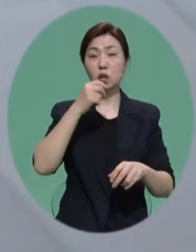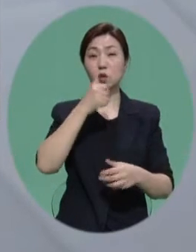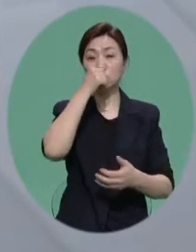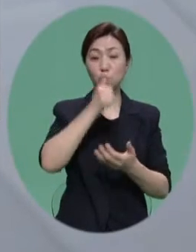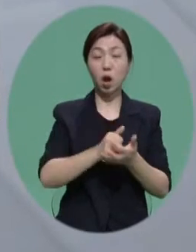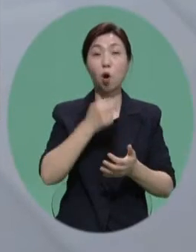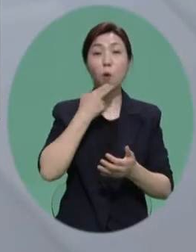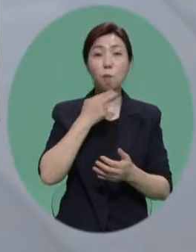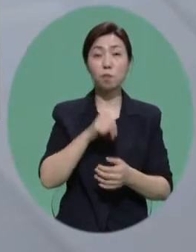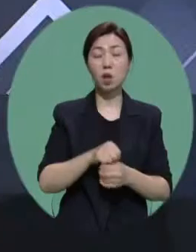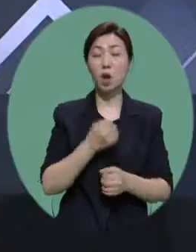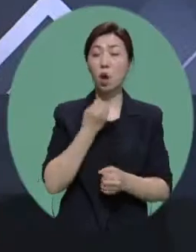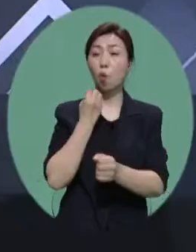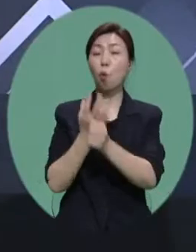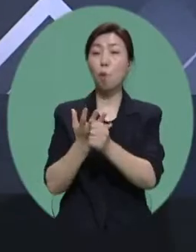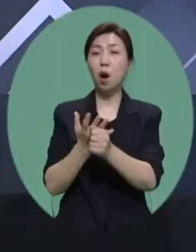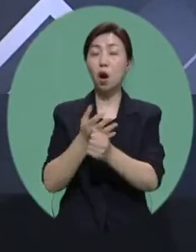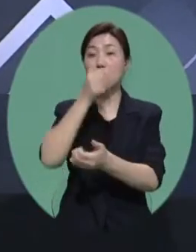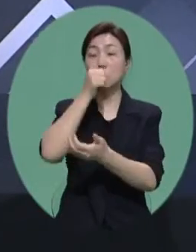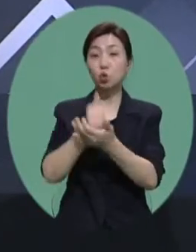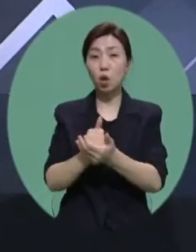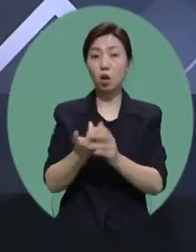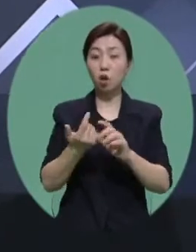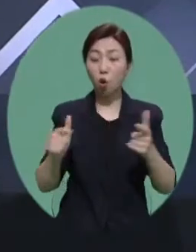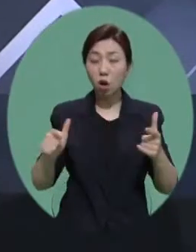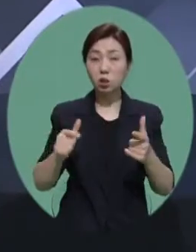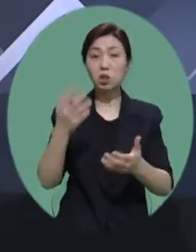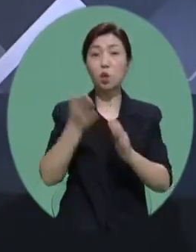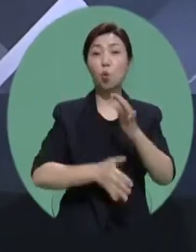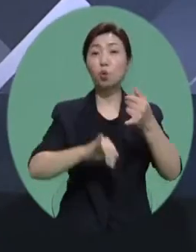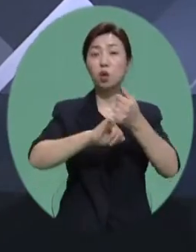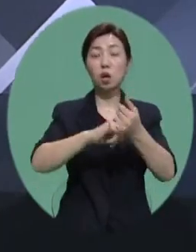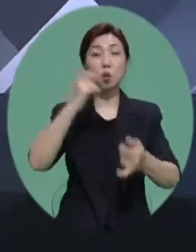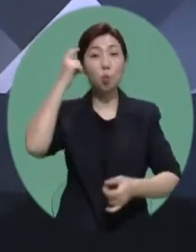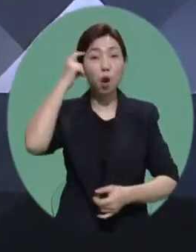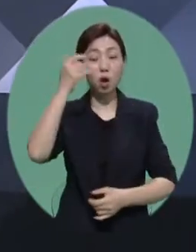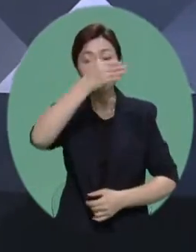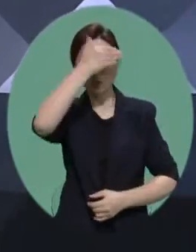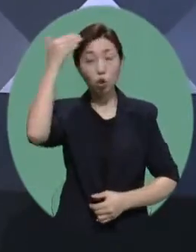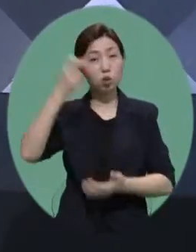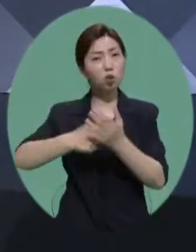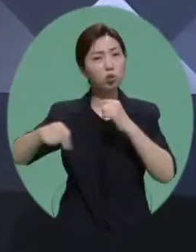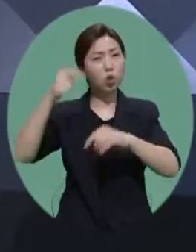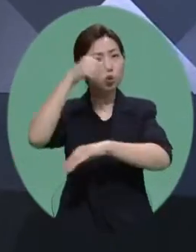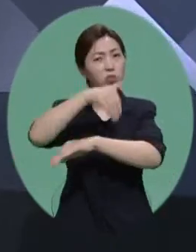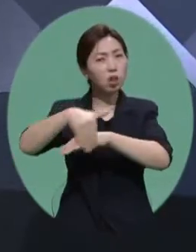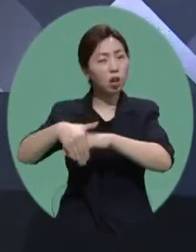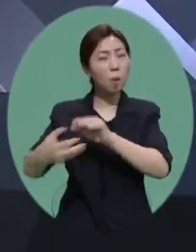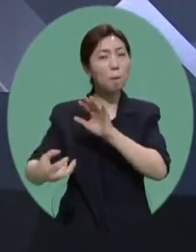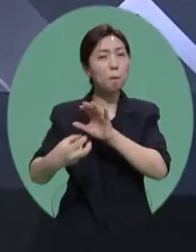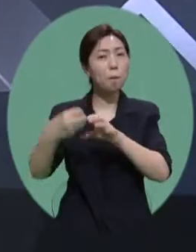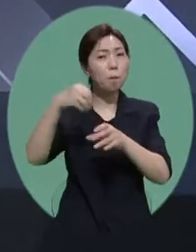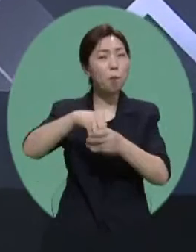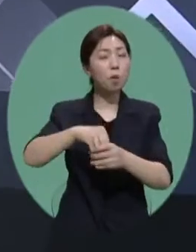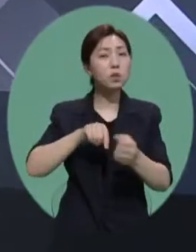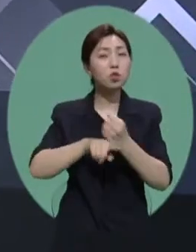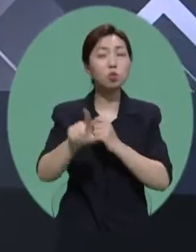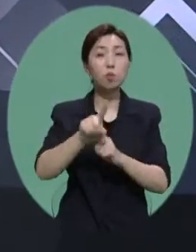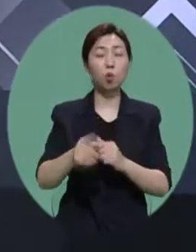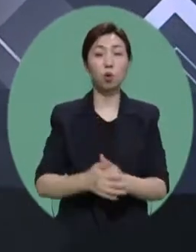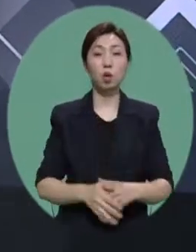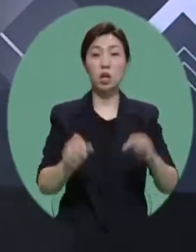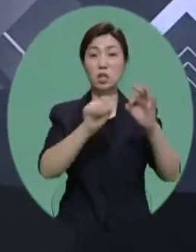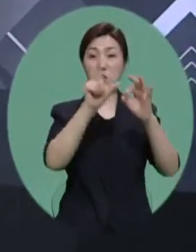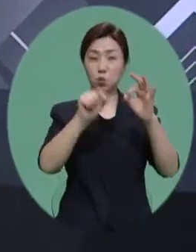뭐 발표를 하다보니까 10월달에 내가 여러가지 쭉 한꺼번에 같이 발표를